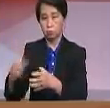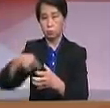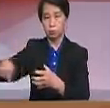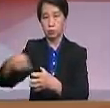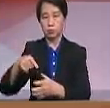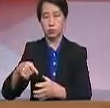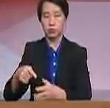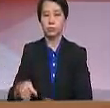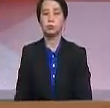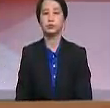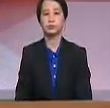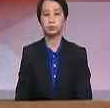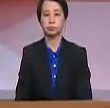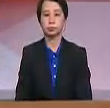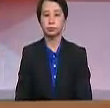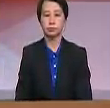Pematuhan.